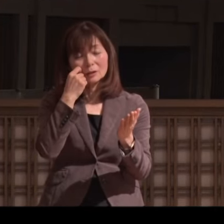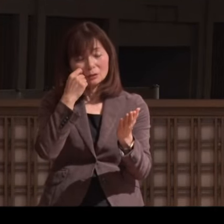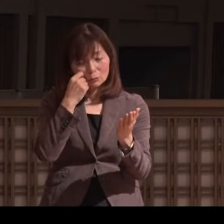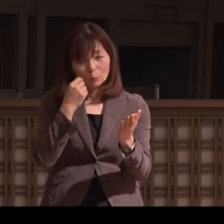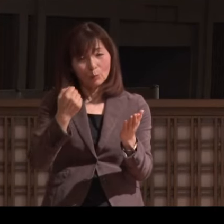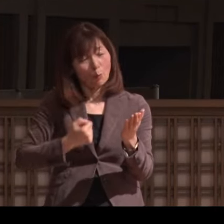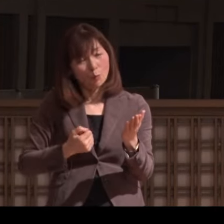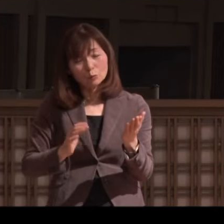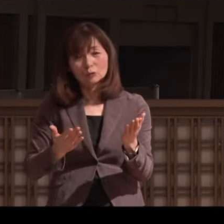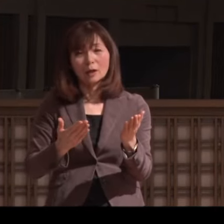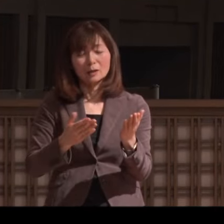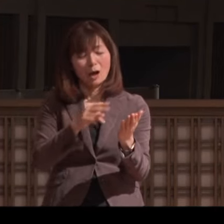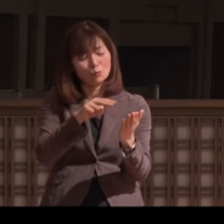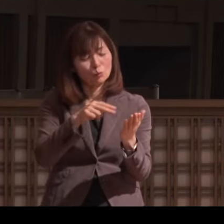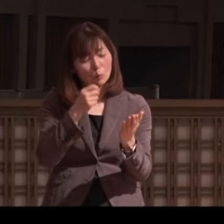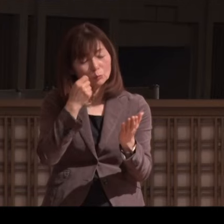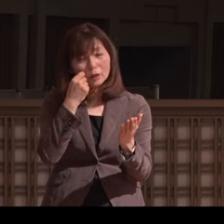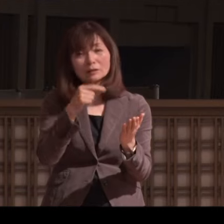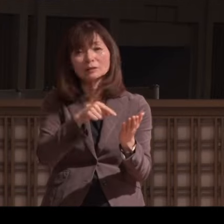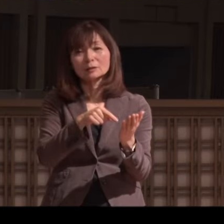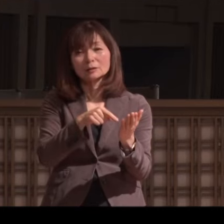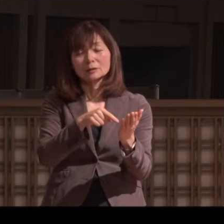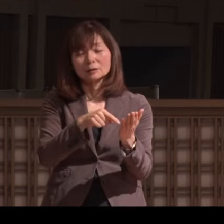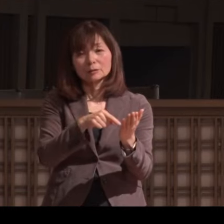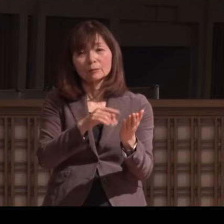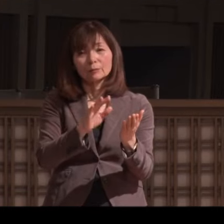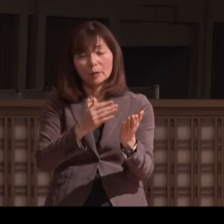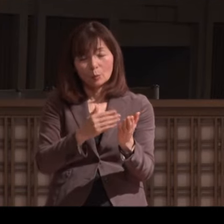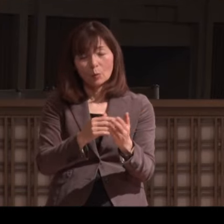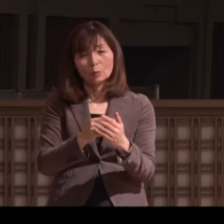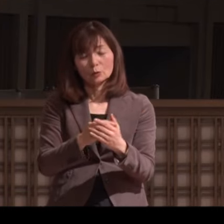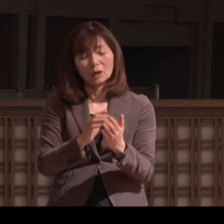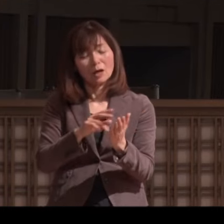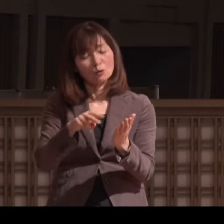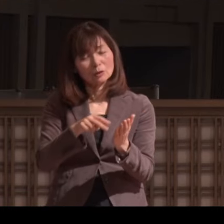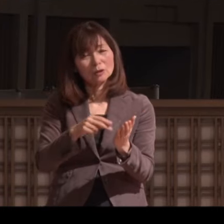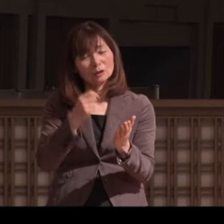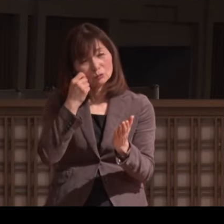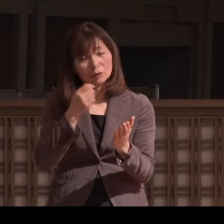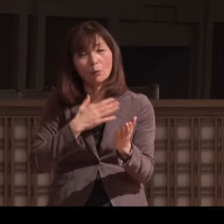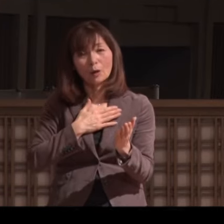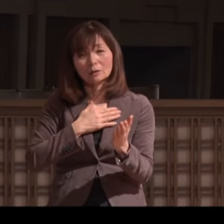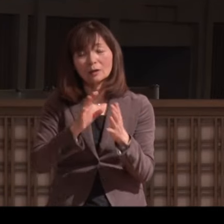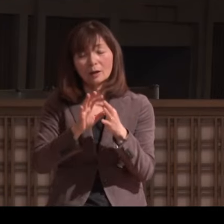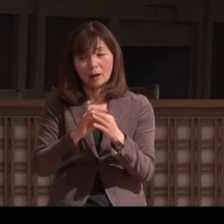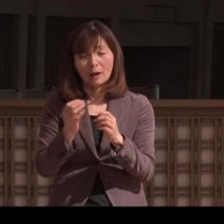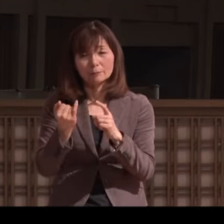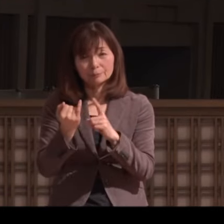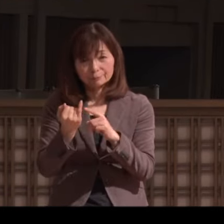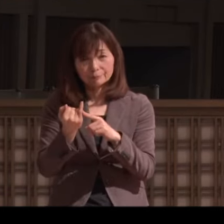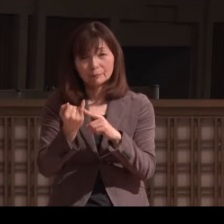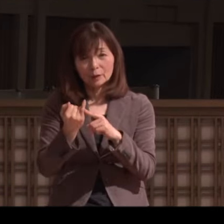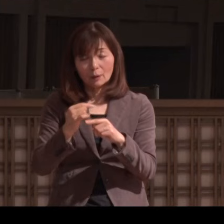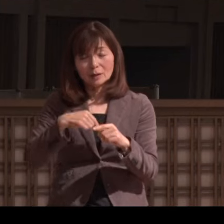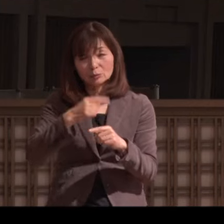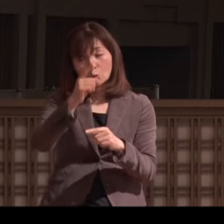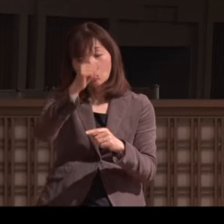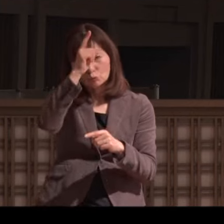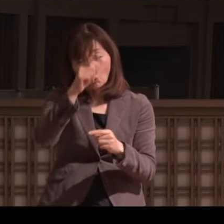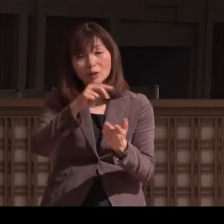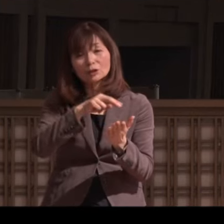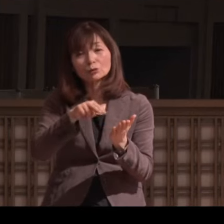かもしれないだ読みにくい本なんですえその後読みにくかったこと分かったんでアレントっていう女性はですね母国語ドイツ語でもう1回書きました